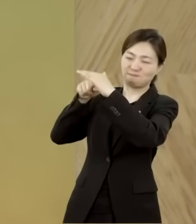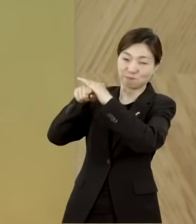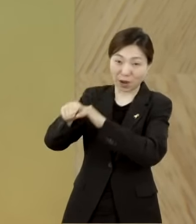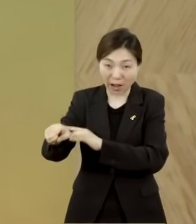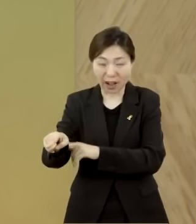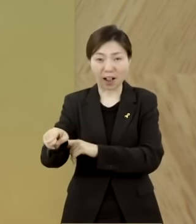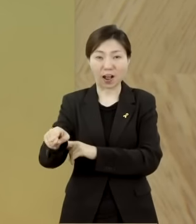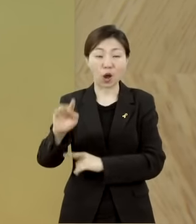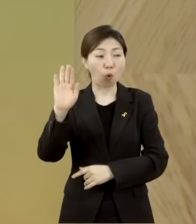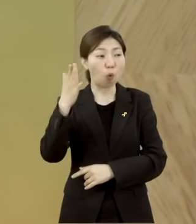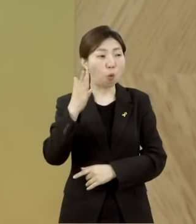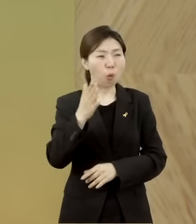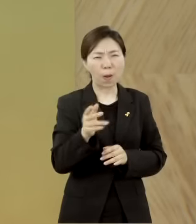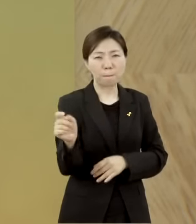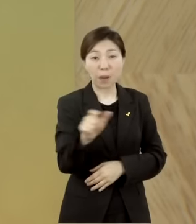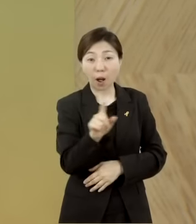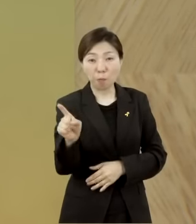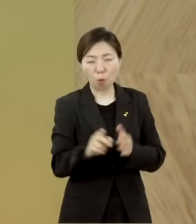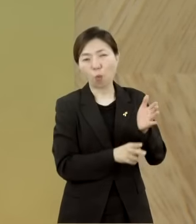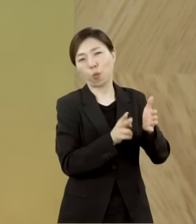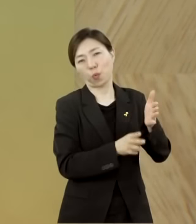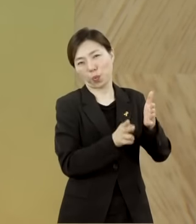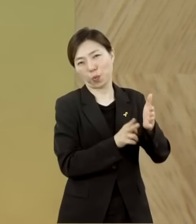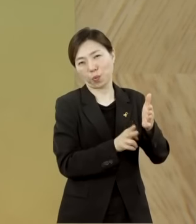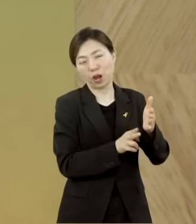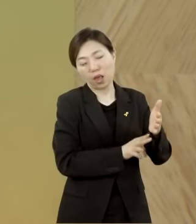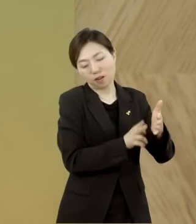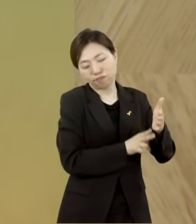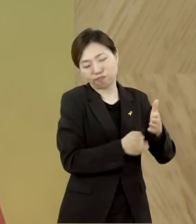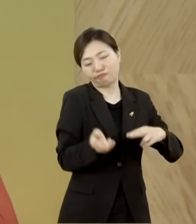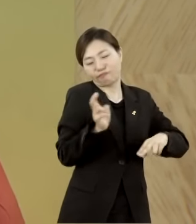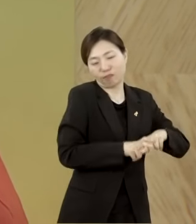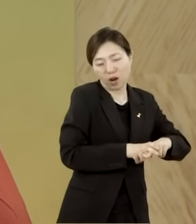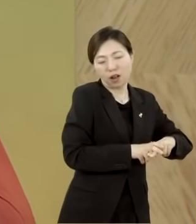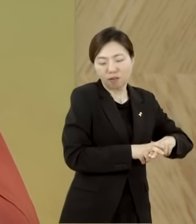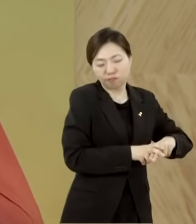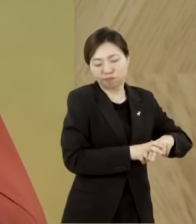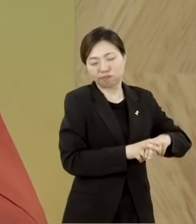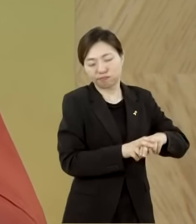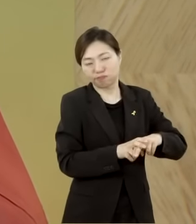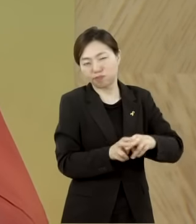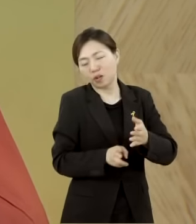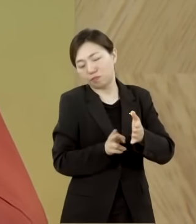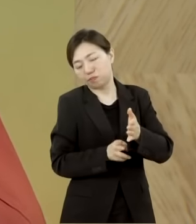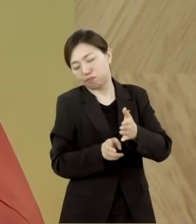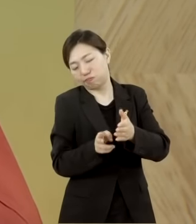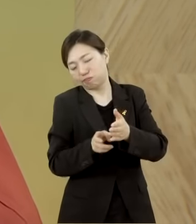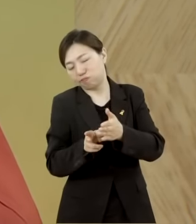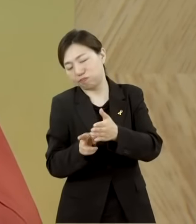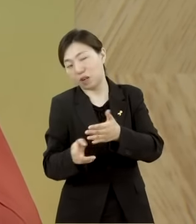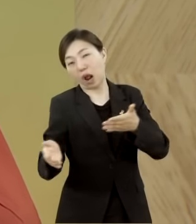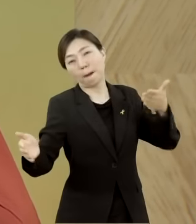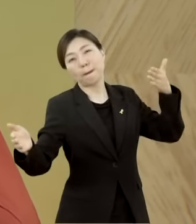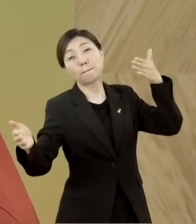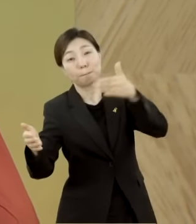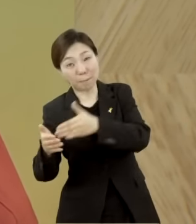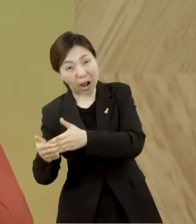않습니까 열차타고 부지런히 부지런히 또 4천에 보국사 아는 도량의 초청 법회를